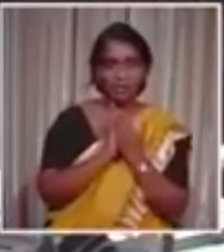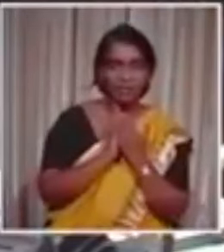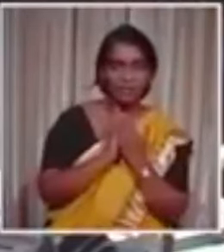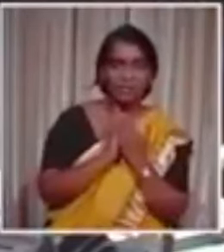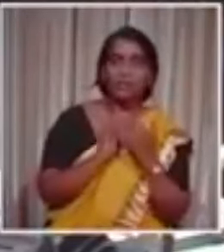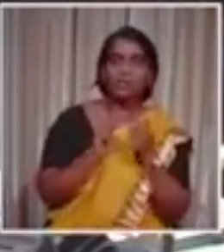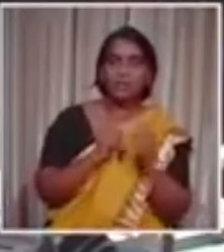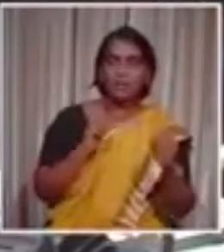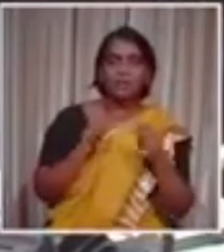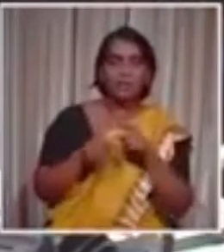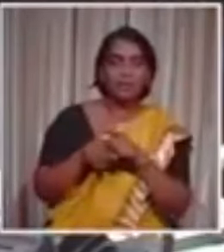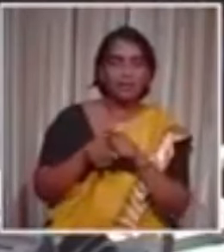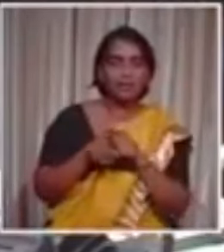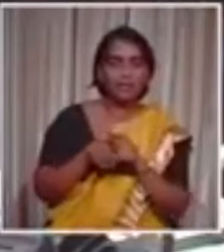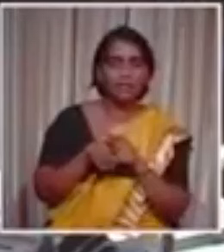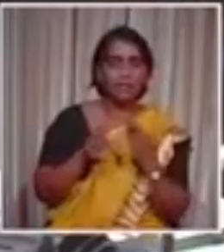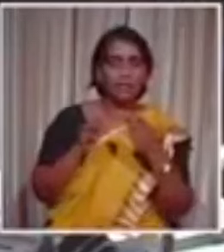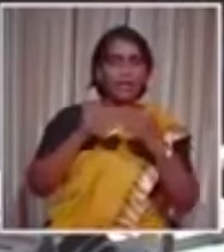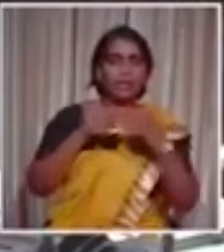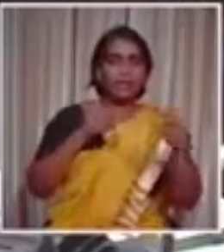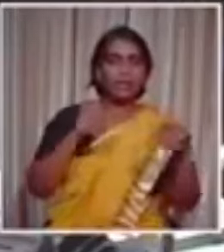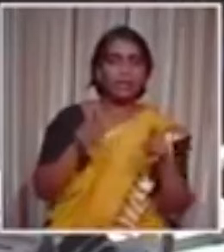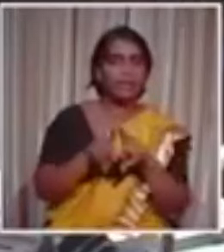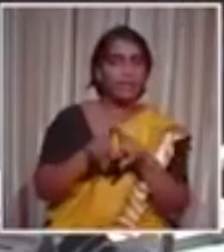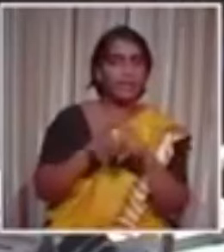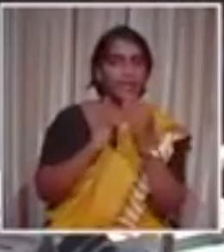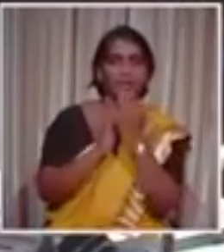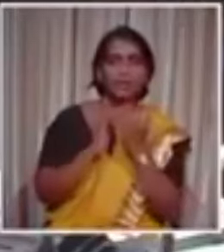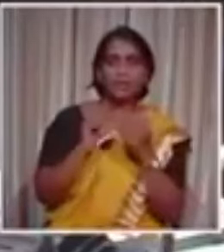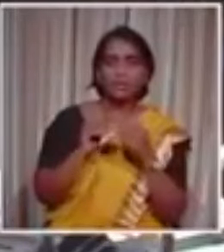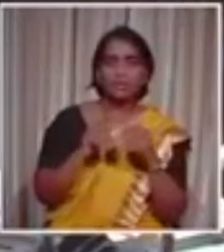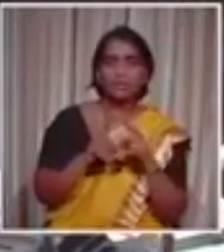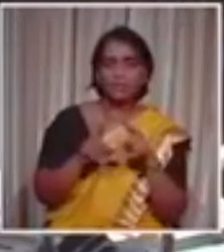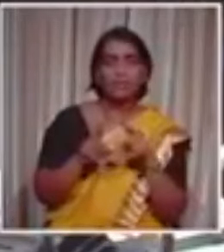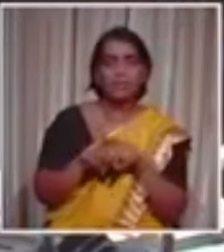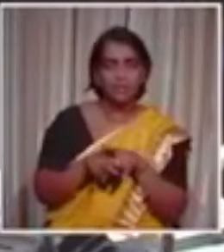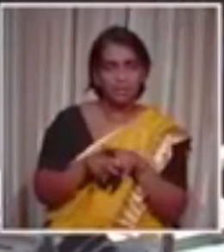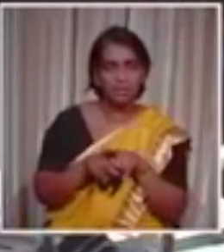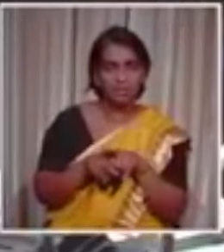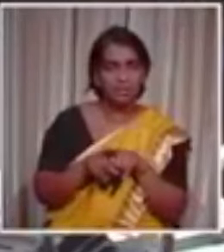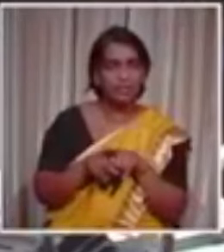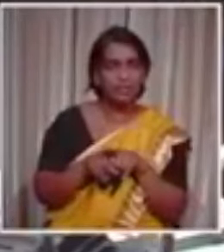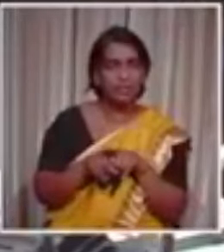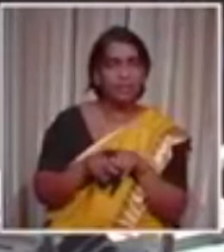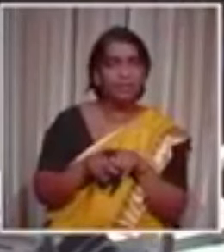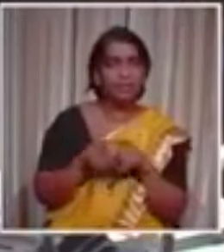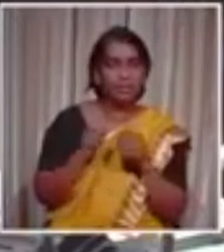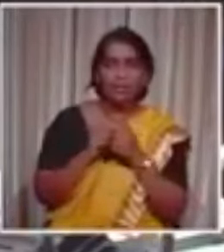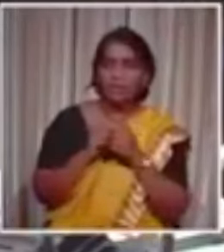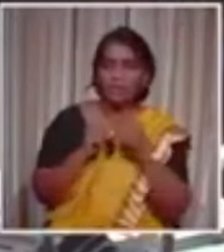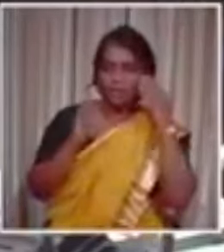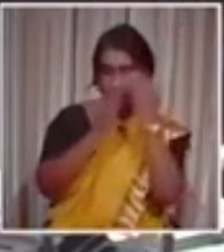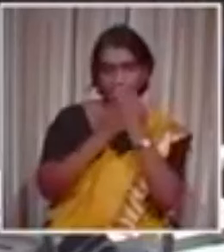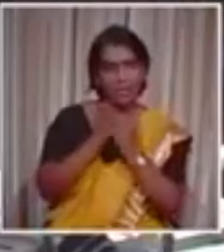lirik sumat me. Mama wanja bela itu pola naya gan ngoto ogol lo virudh nauni ay imar kata wakni. Hari deh, ini